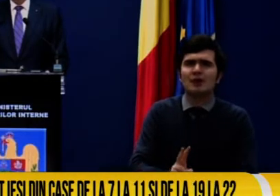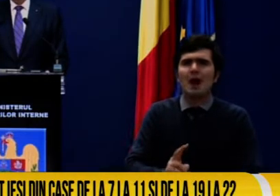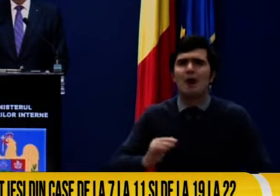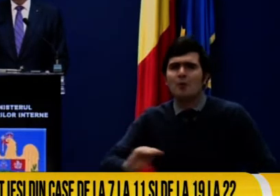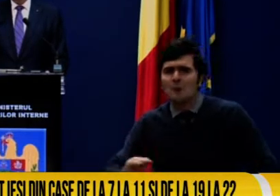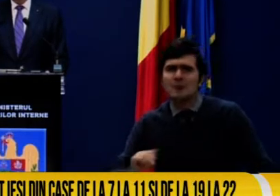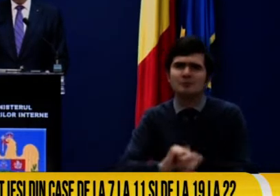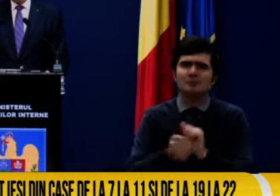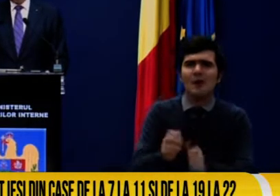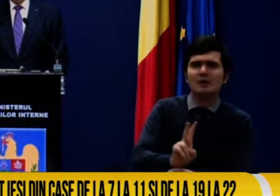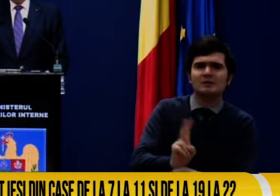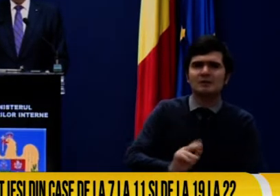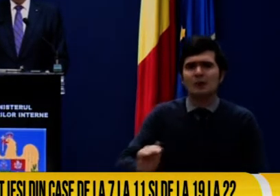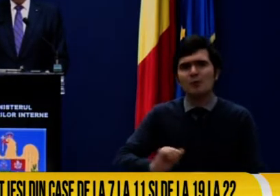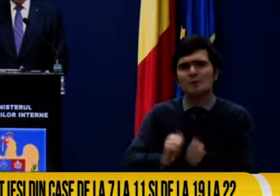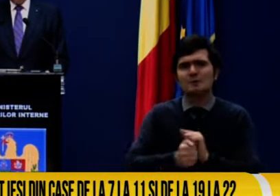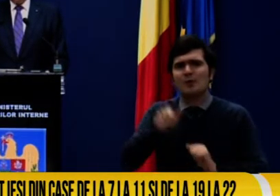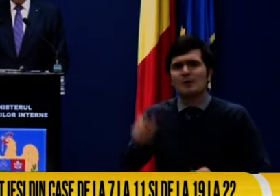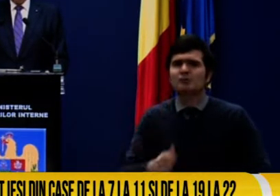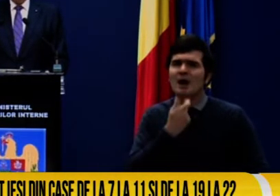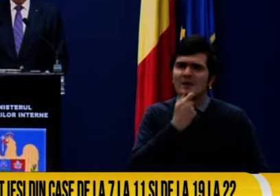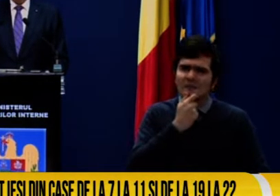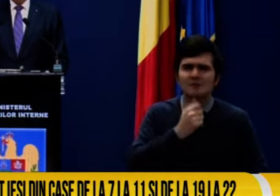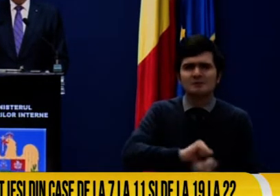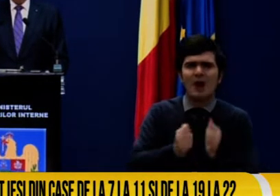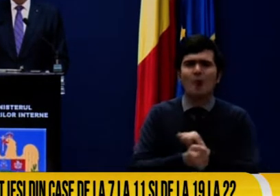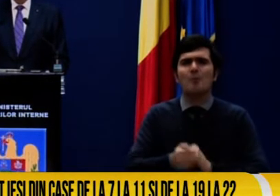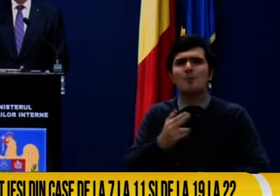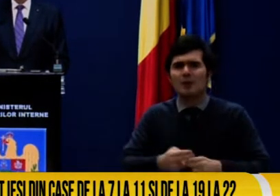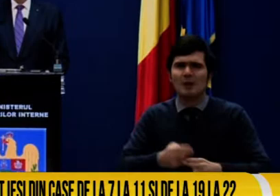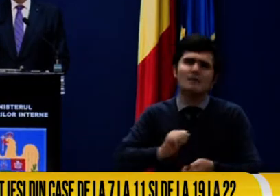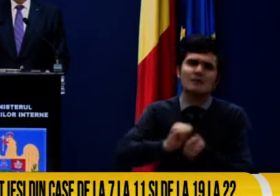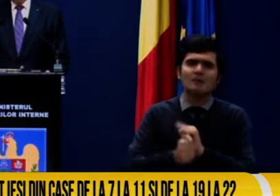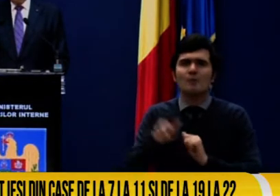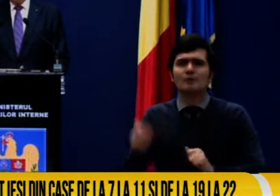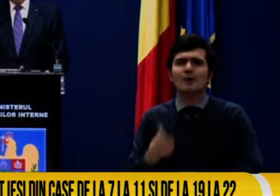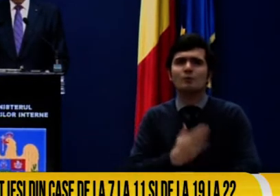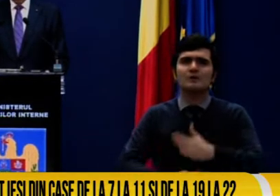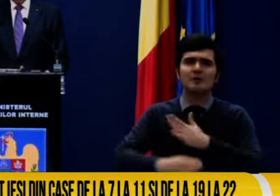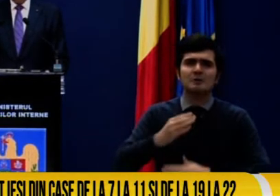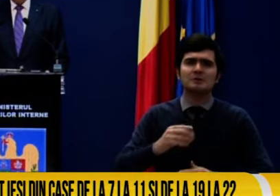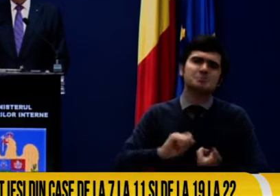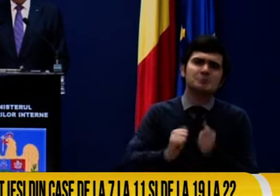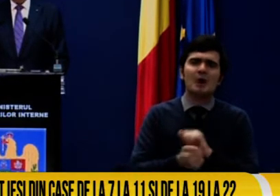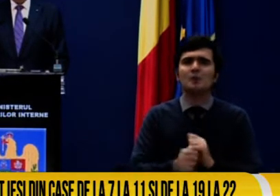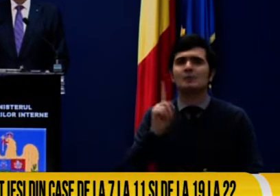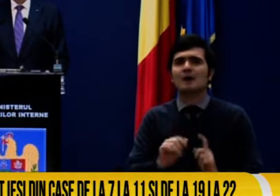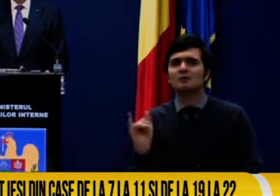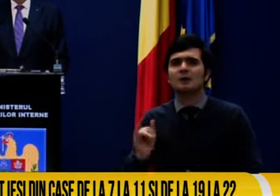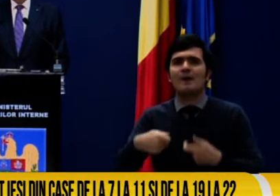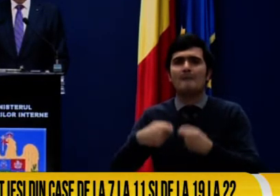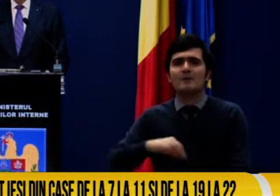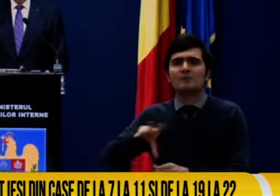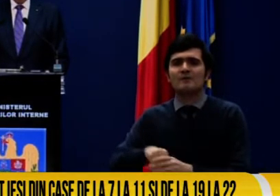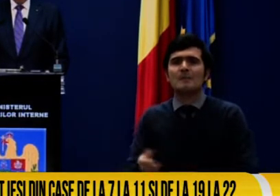asistență a altor persoane vârstice, bolnave sau cu dizabilități În cazul decesul unui membru de familie